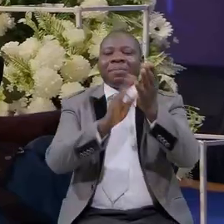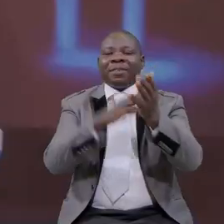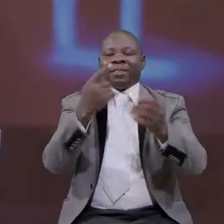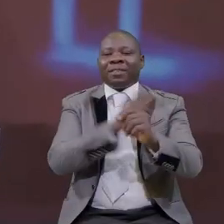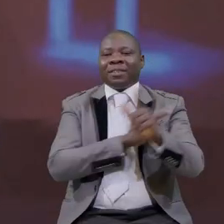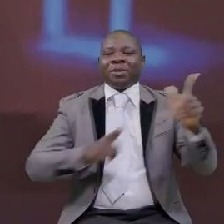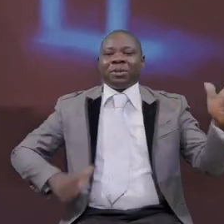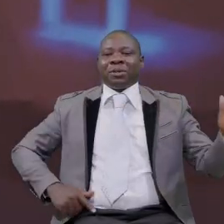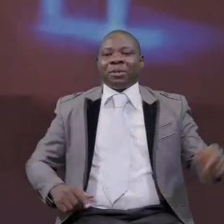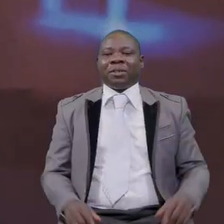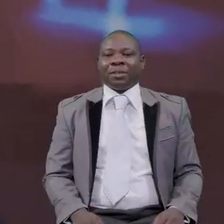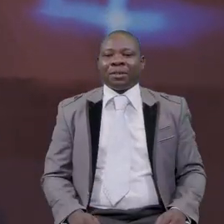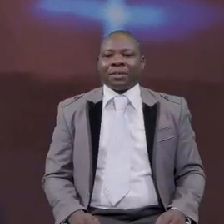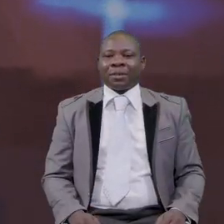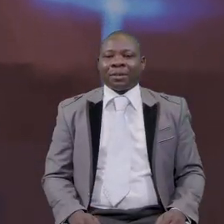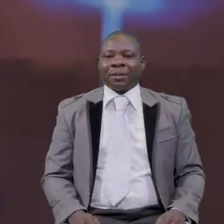Gloire à Dieu.